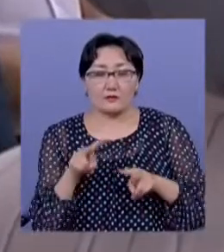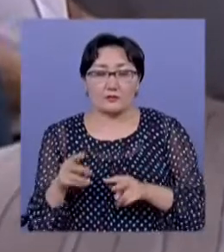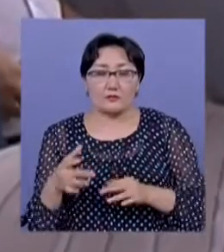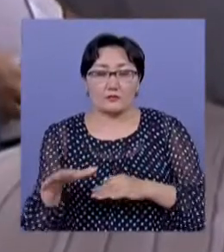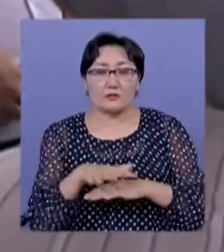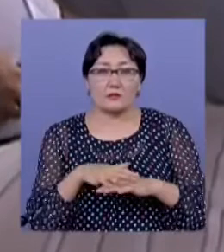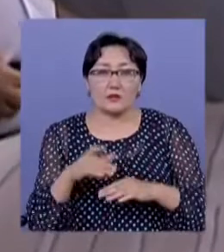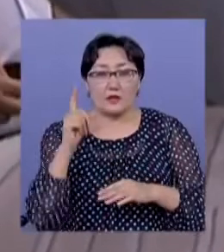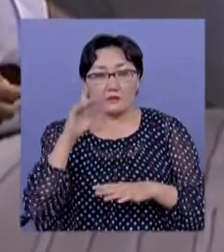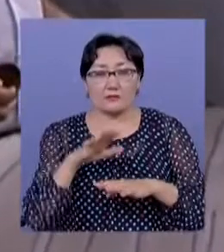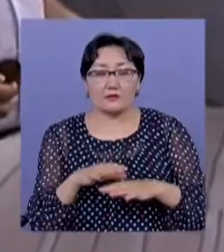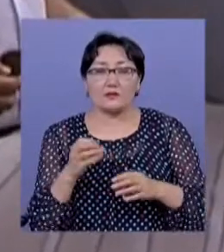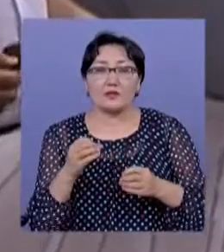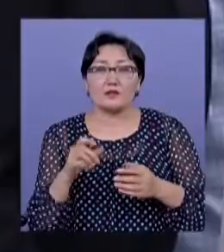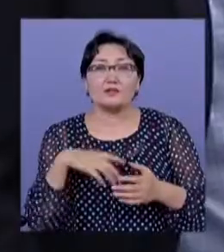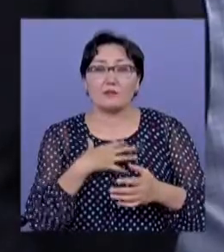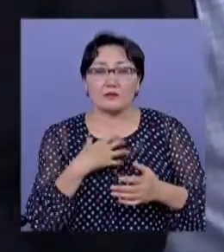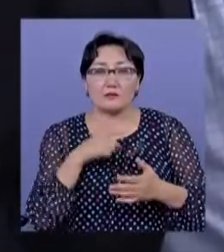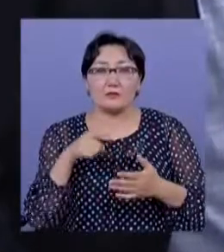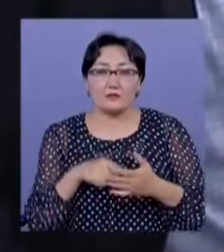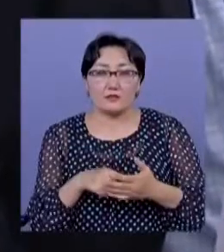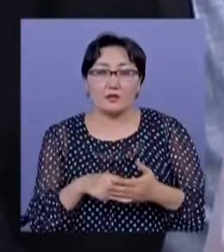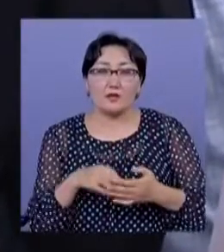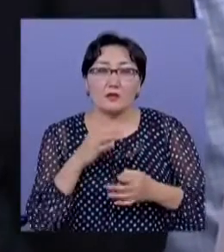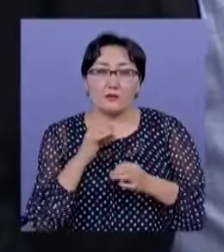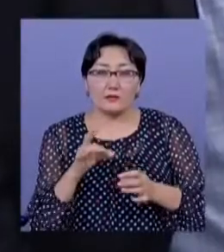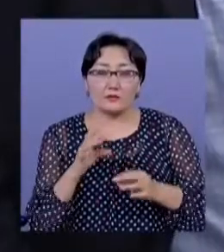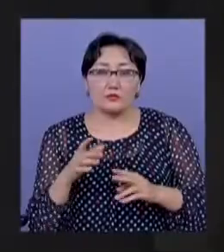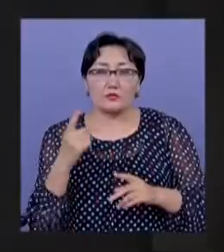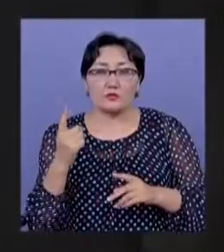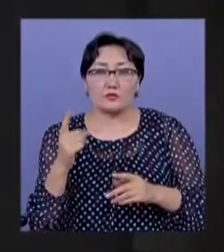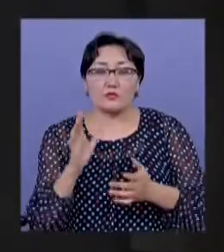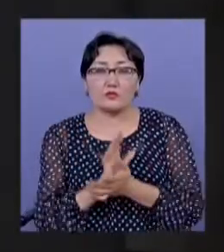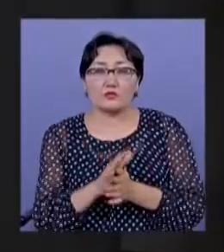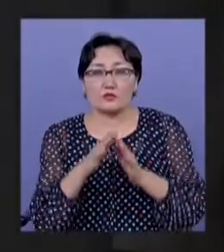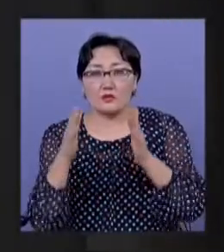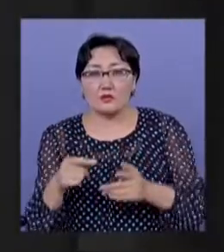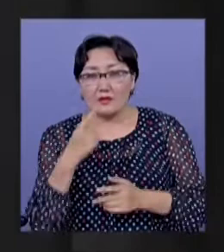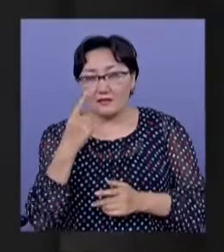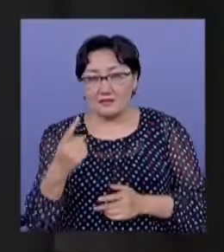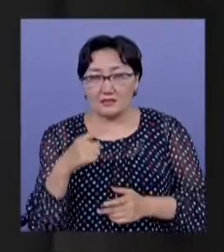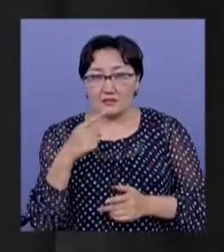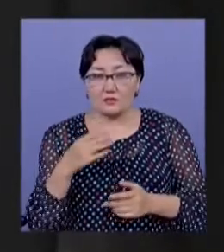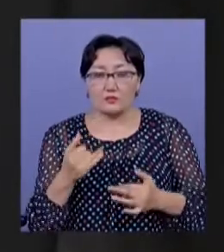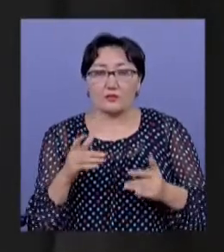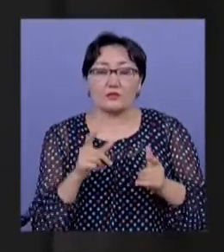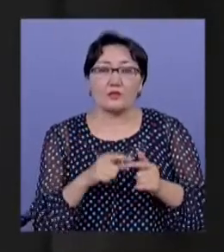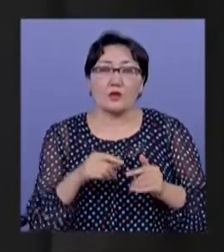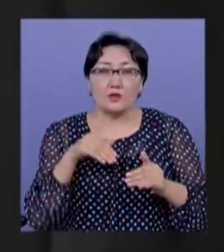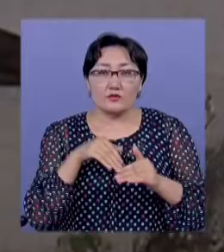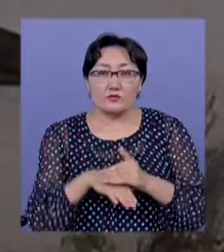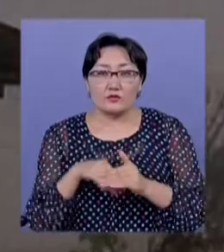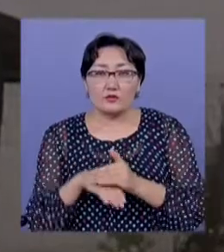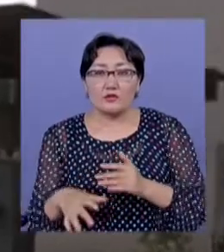Жилған жұрт әкімге әлі де шешімін таппай тұрған біраз мәселенің шетін шығарды. Бірі қоқыс жәшігінің тым алыстығын айтса, енді бірі жертөлеге